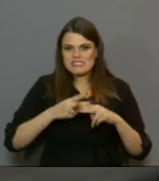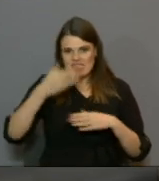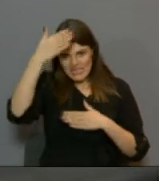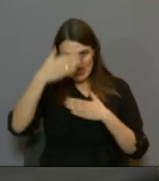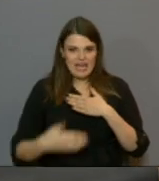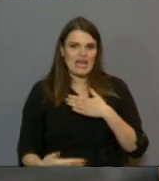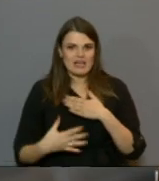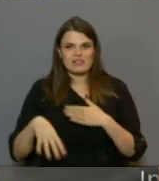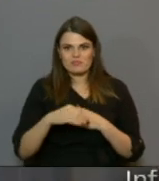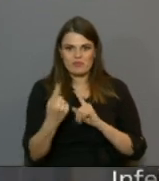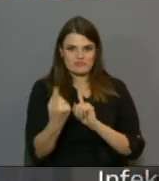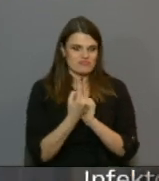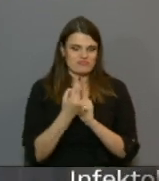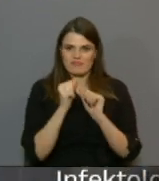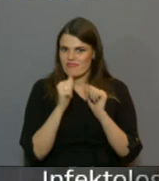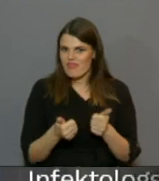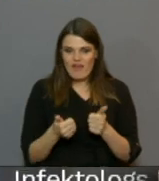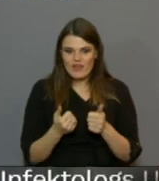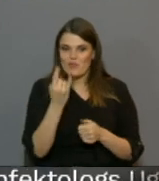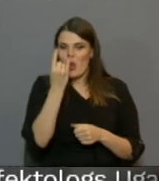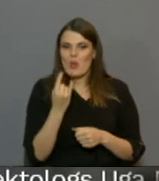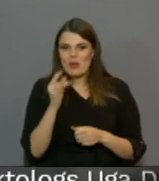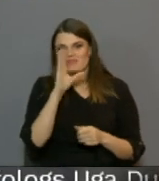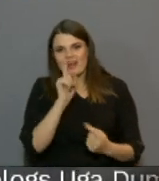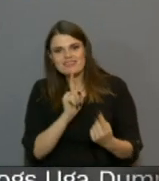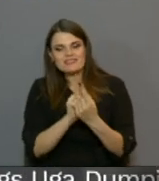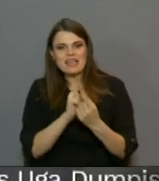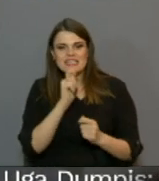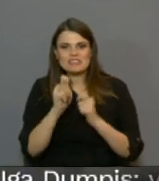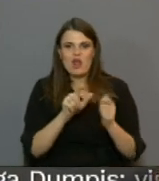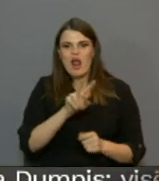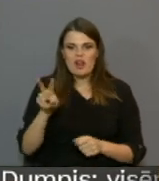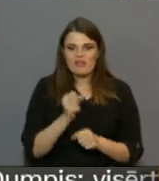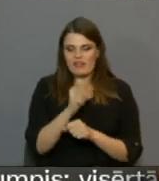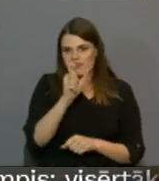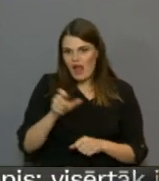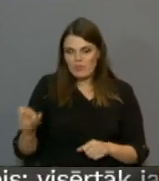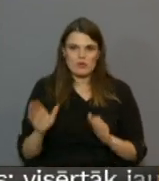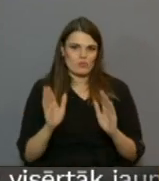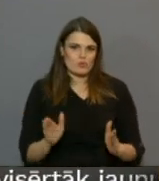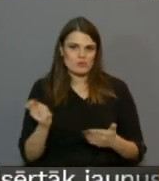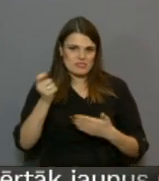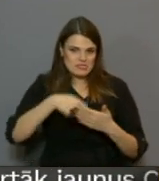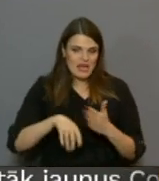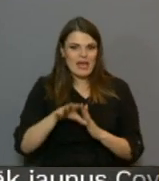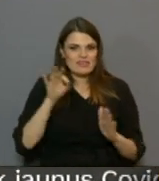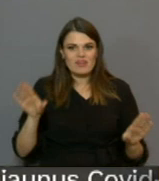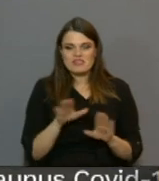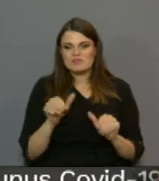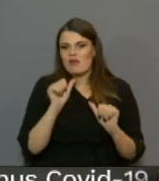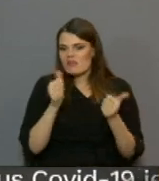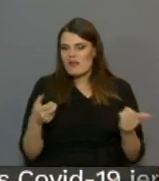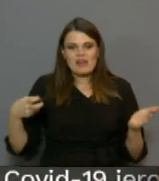un mums neviens klāt netiks. Lodziņš, aiz kura bija satiekami ziedot LV darbinieki, būs slēgts. Izvēlēto dziesmu nevarēs